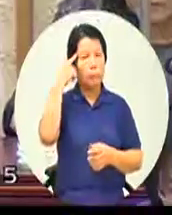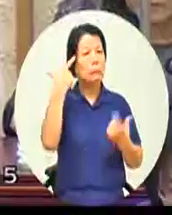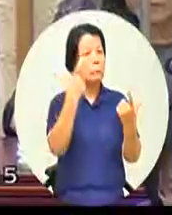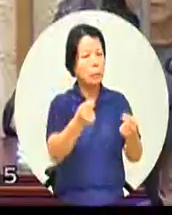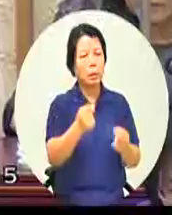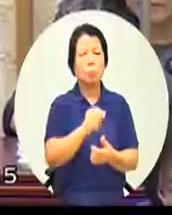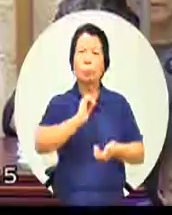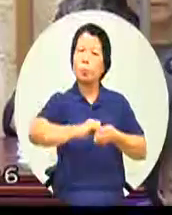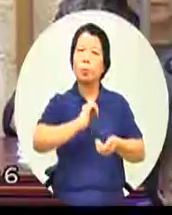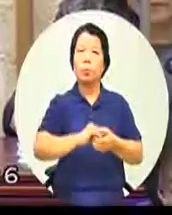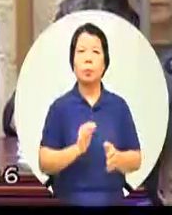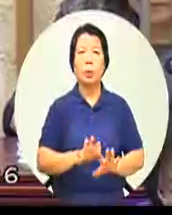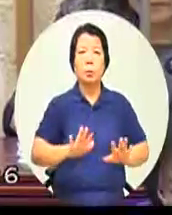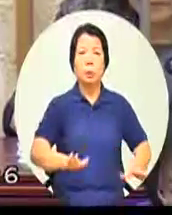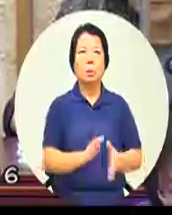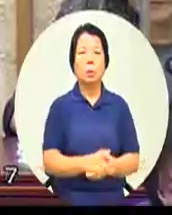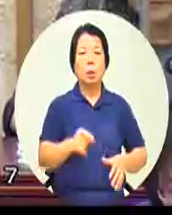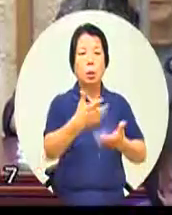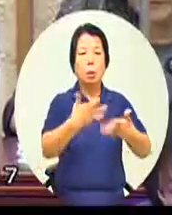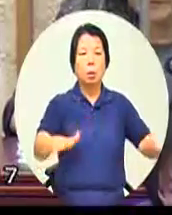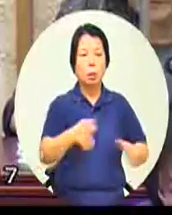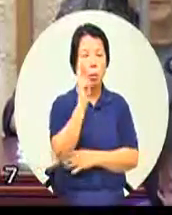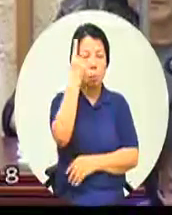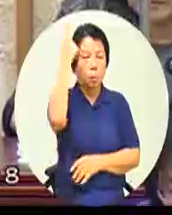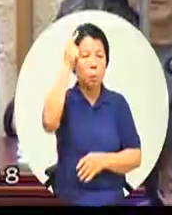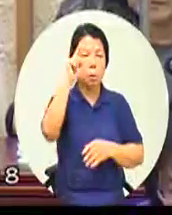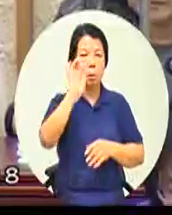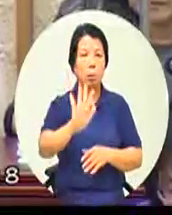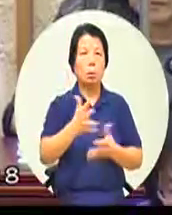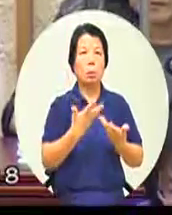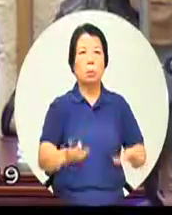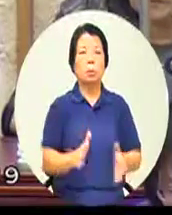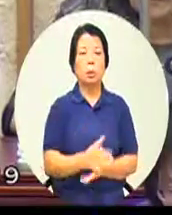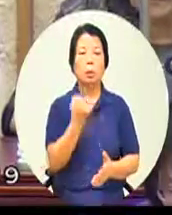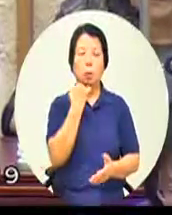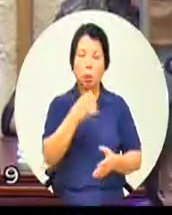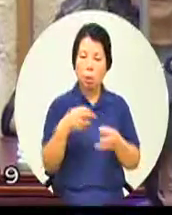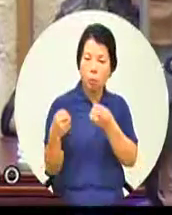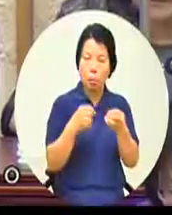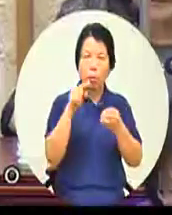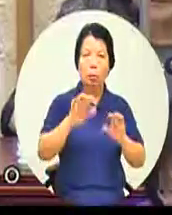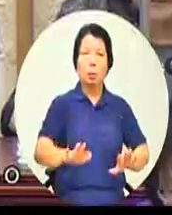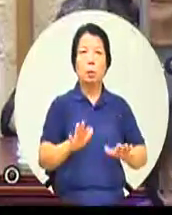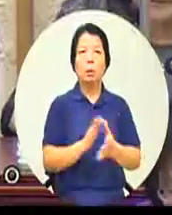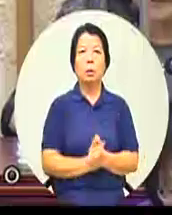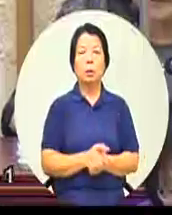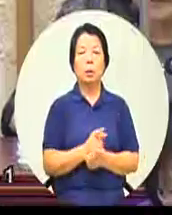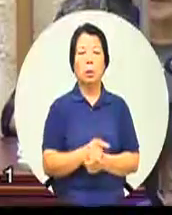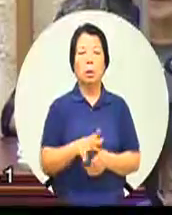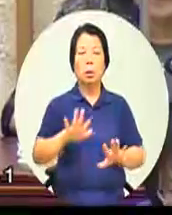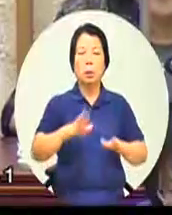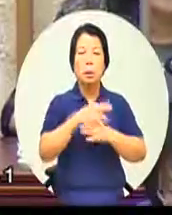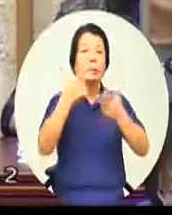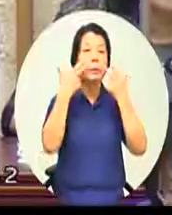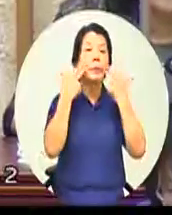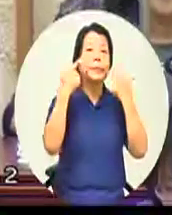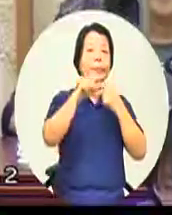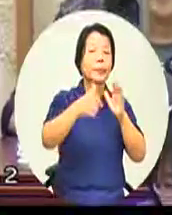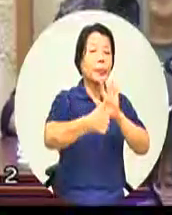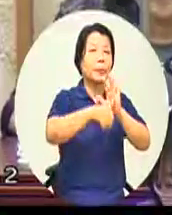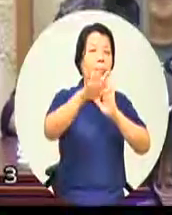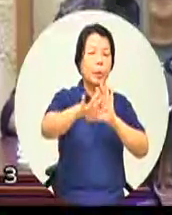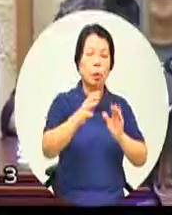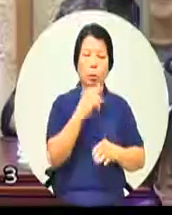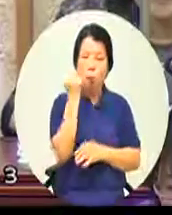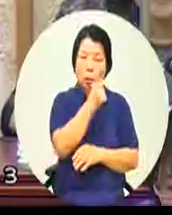在像咱今天讲的时候，伊有做者纪念的物件，其实是会当讨论个。像咱初初在讲的莫纳鲁道部分，咱嘛是有特别去纪